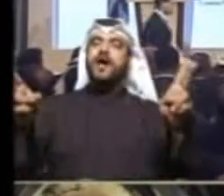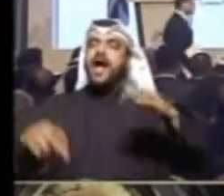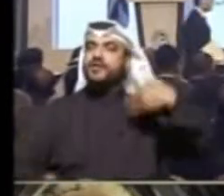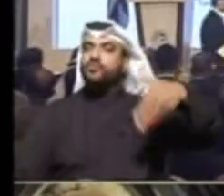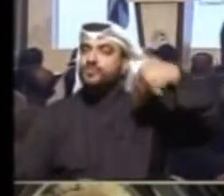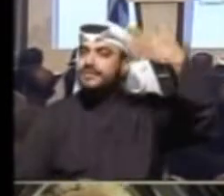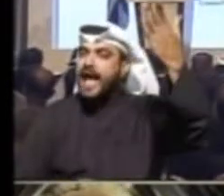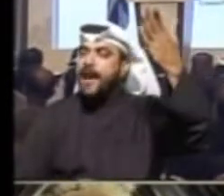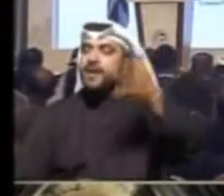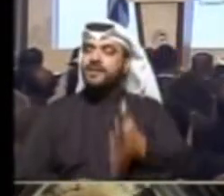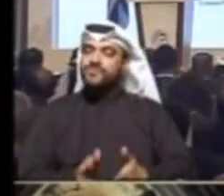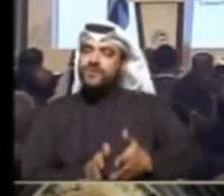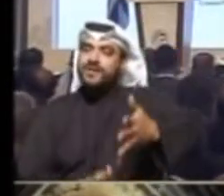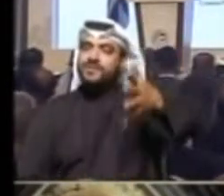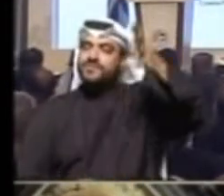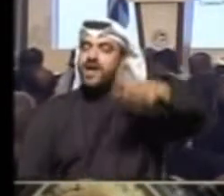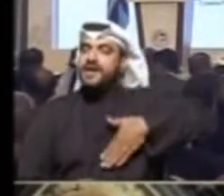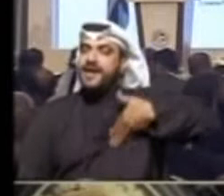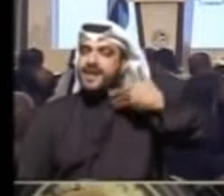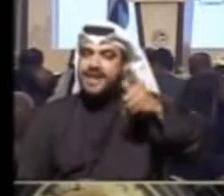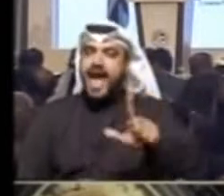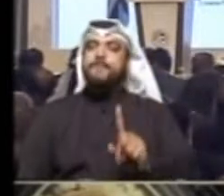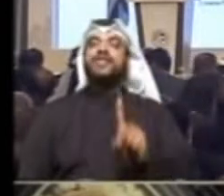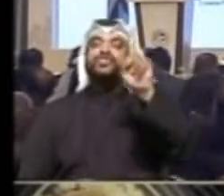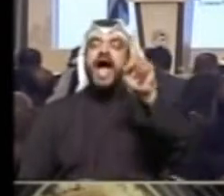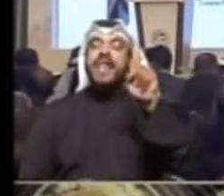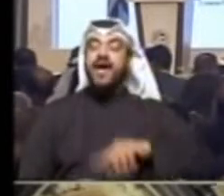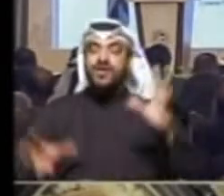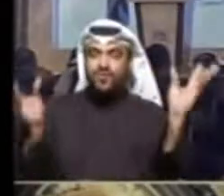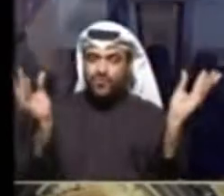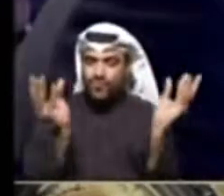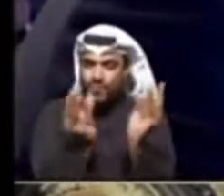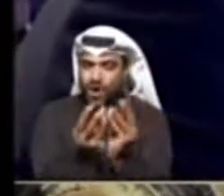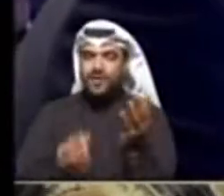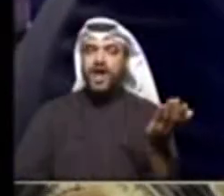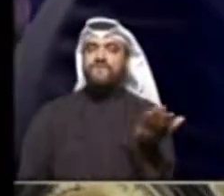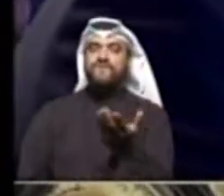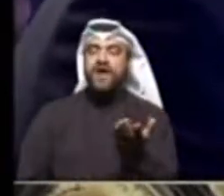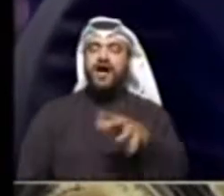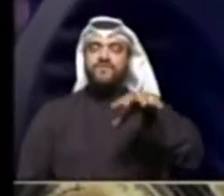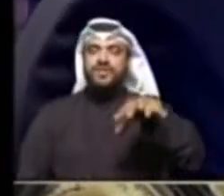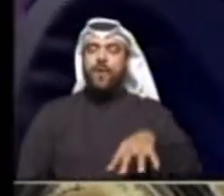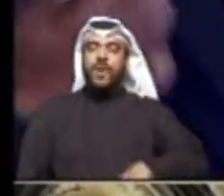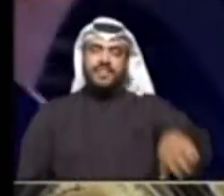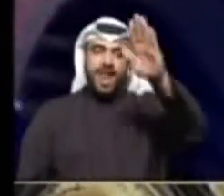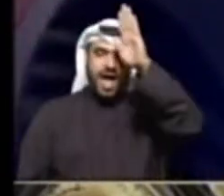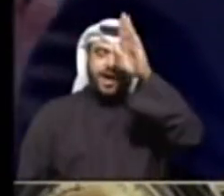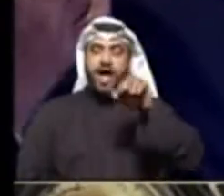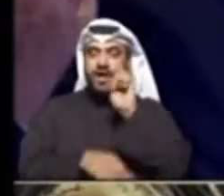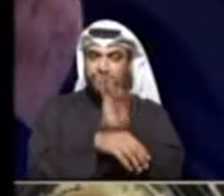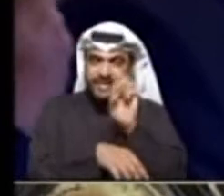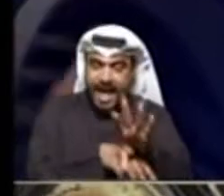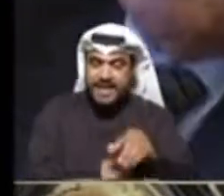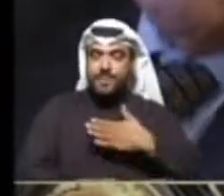الأجيال القادمة، وسط آمال واسعة بخفض معدلات الفقر والبطالة وتعزيز مجالات التعليم